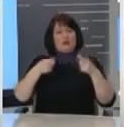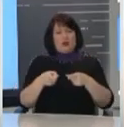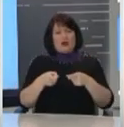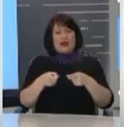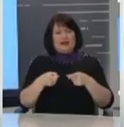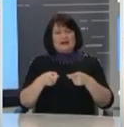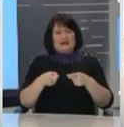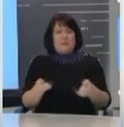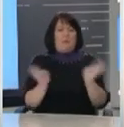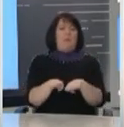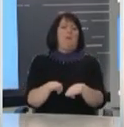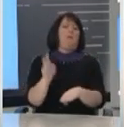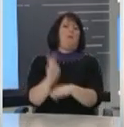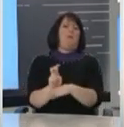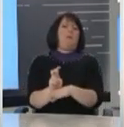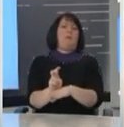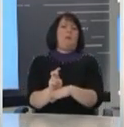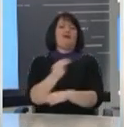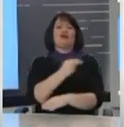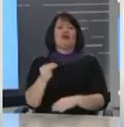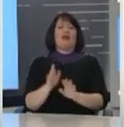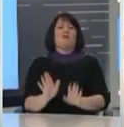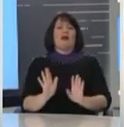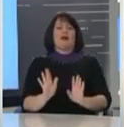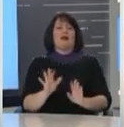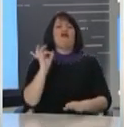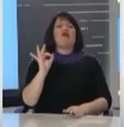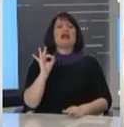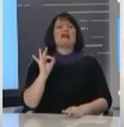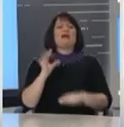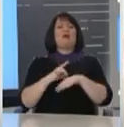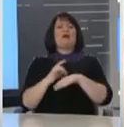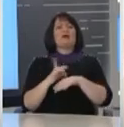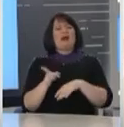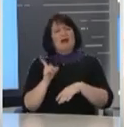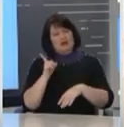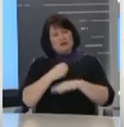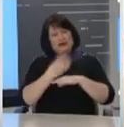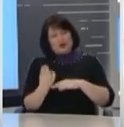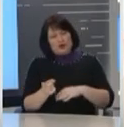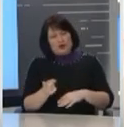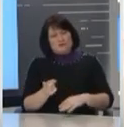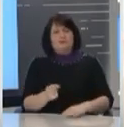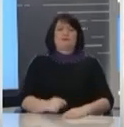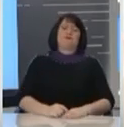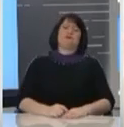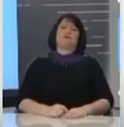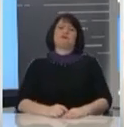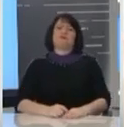θα μένει σε συρτάρια, ήταν η υπόθεση Φούρα και των λοιπόν παραγόντων του